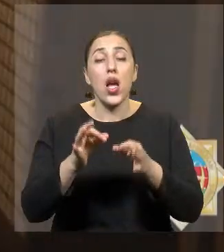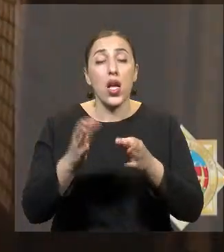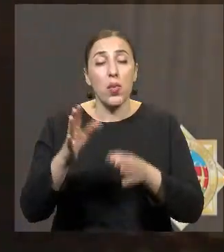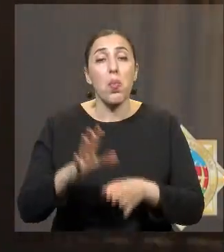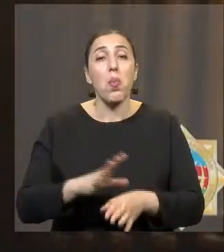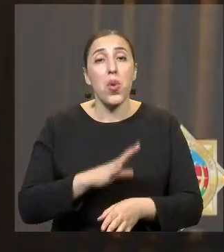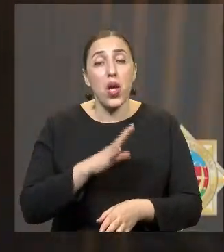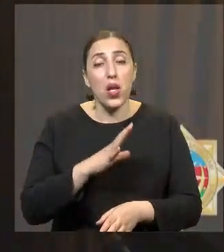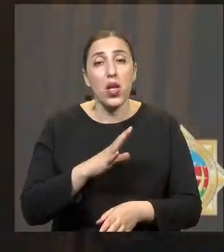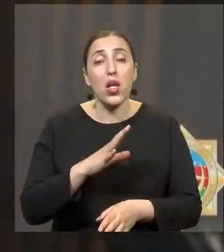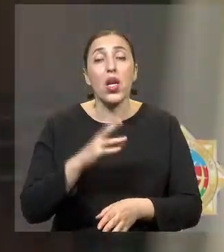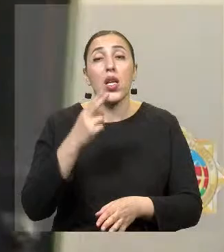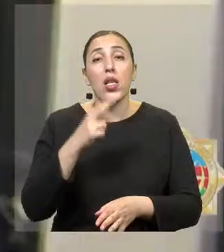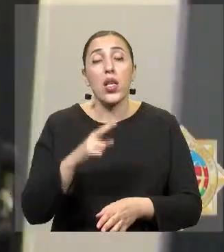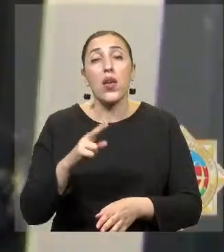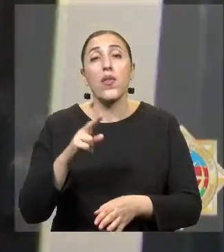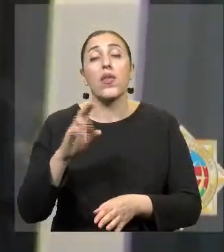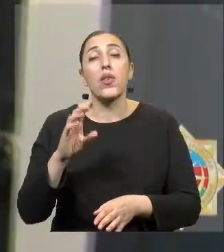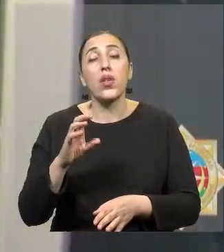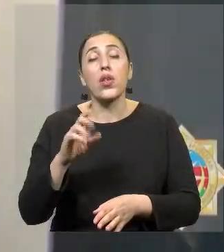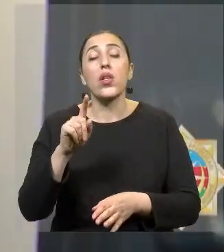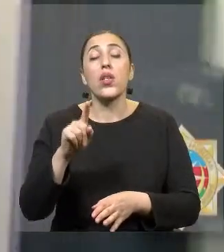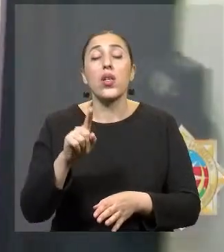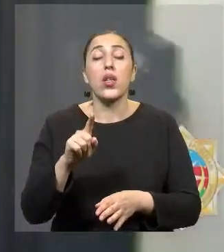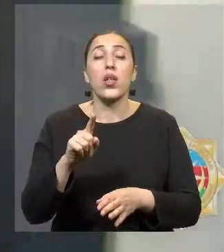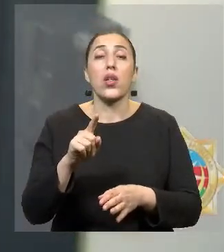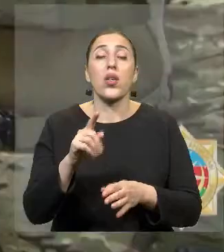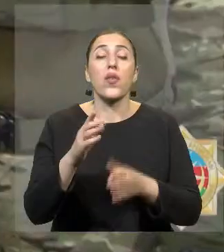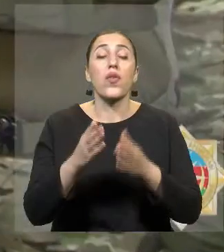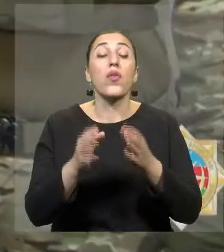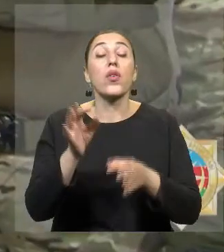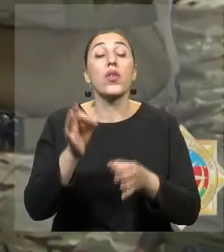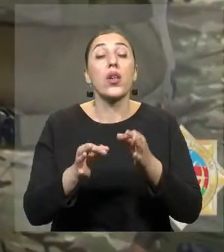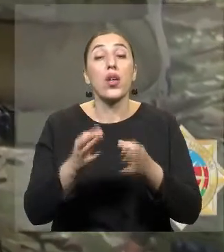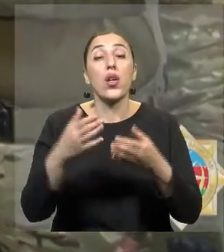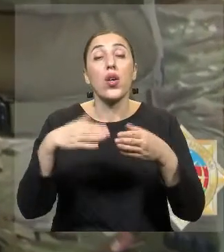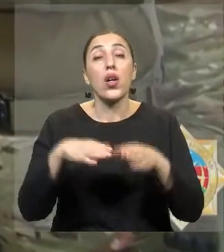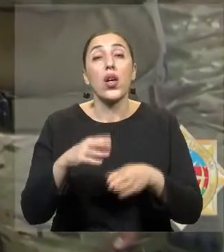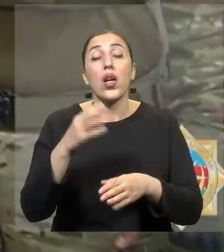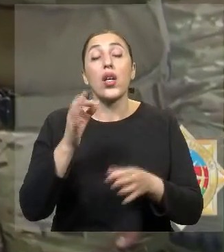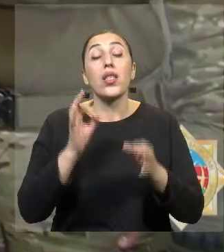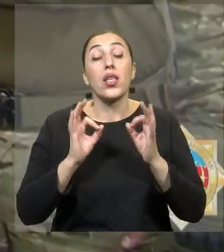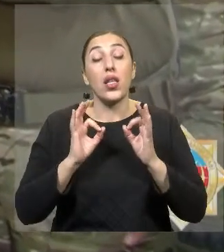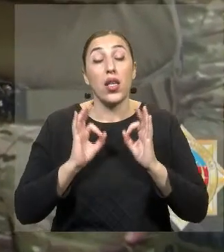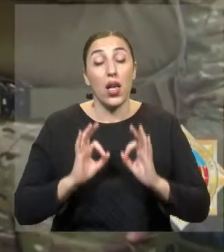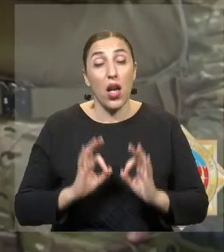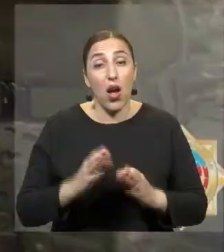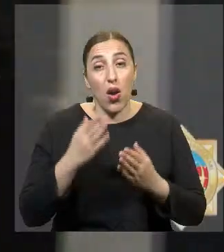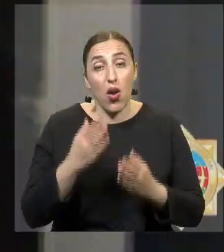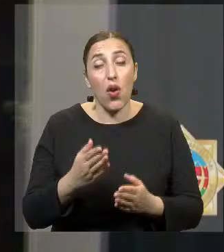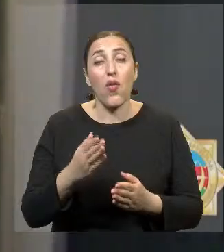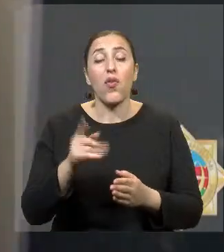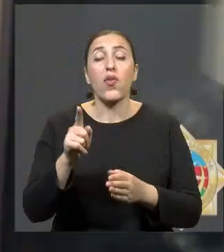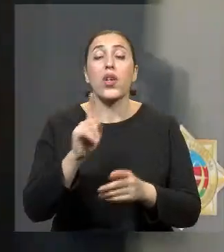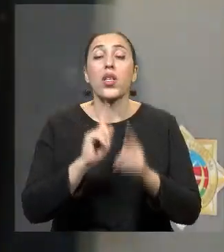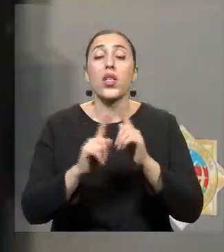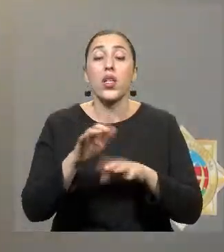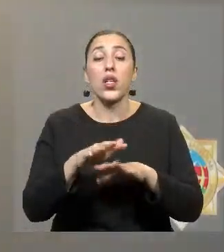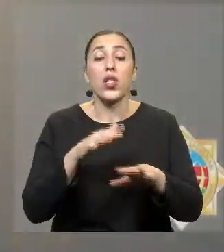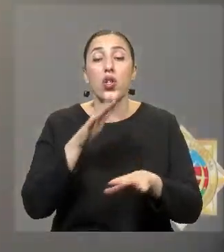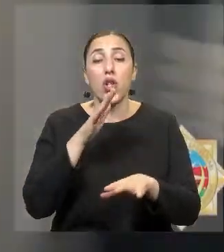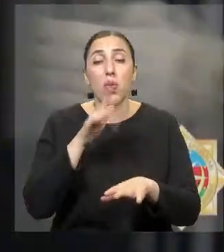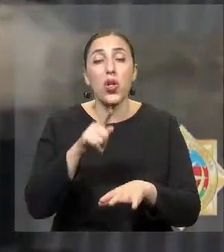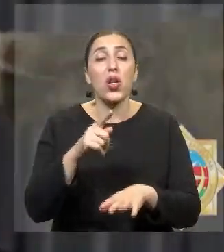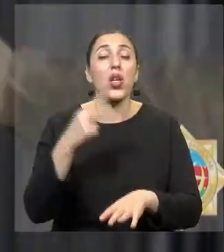շխանյանի խապանման միջոցի վերաբերալ ուրոշում է կայացվել դատավոր ազեր, թաղի ևի նախագահությամբ տեղի ունեցած նիստում։ Նրանք